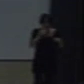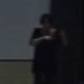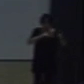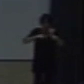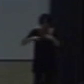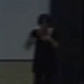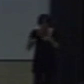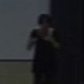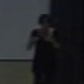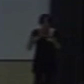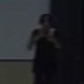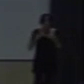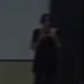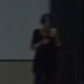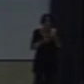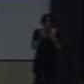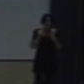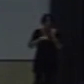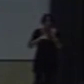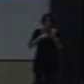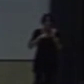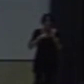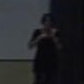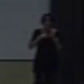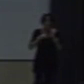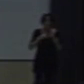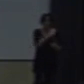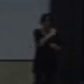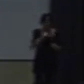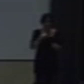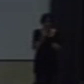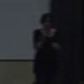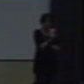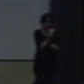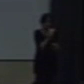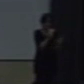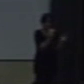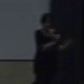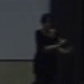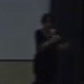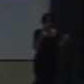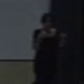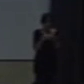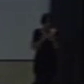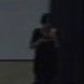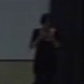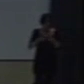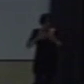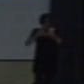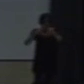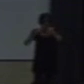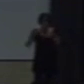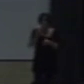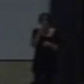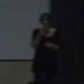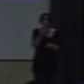A més, cada cop es planifica menys la feina i es treballa menys en equip. Cadascú fa la seva i potser per això ahir cap fotoperiodista